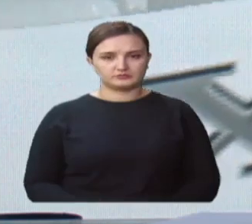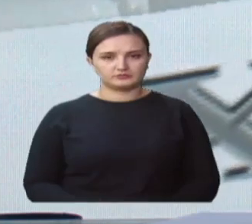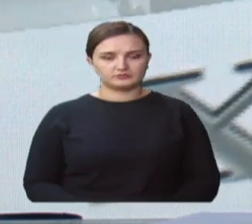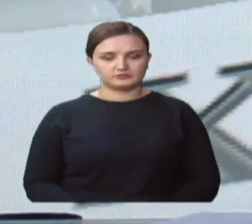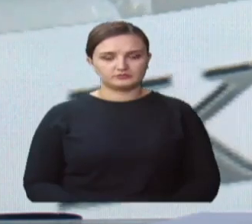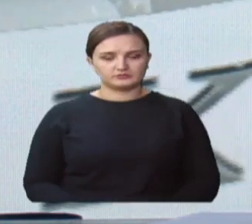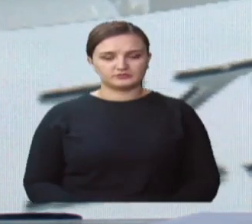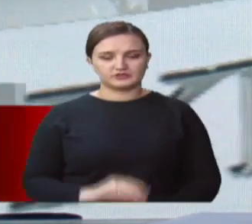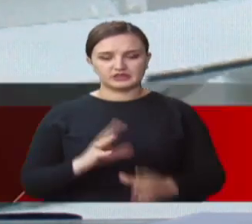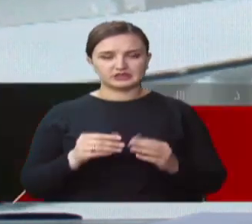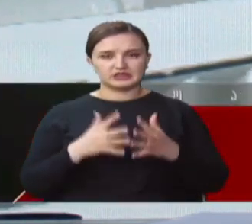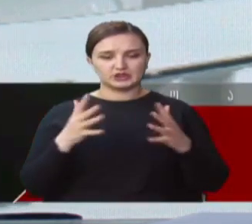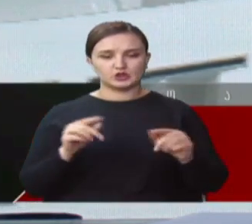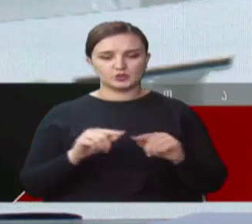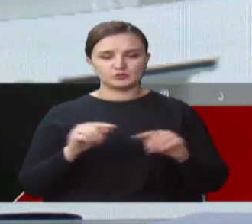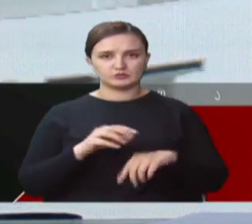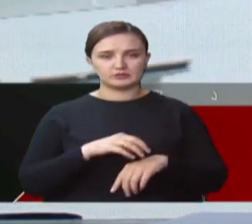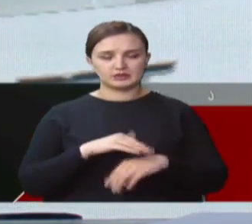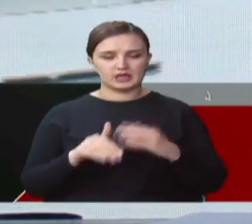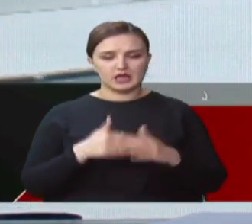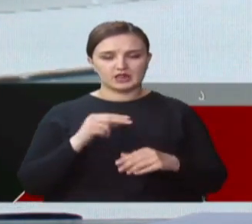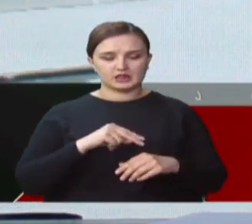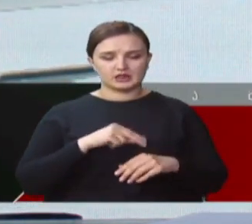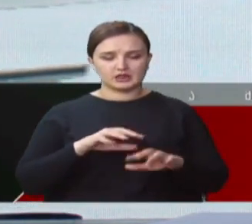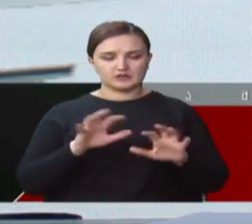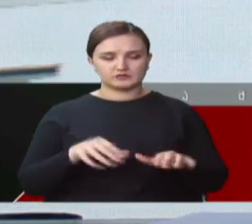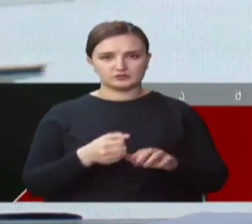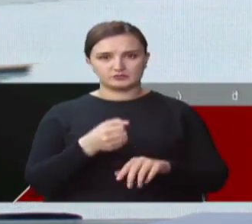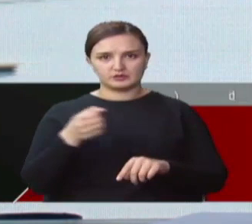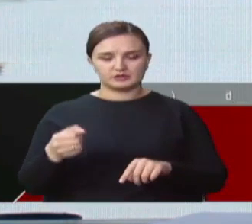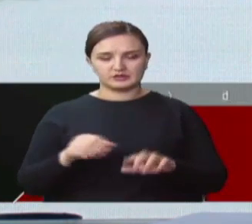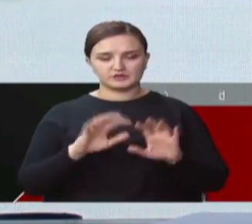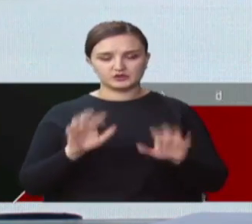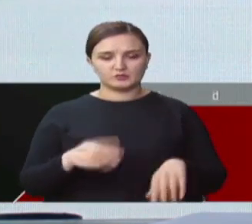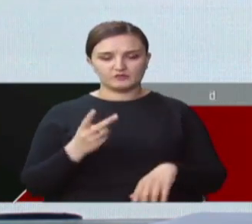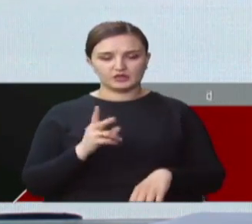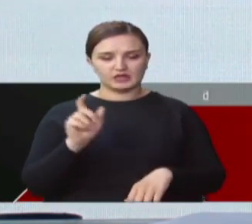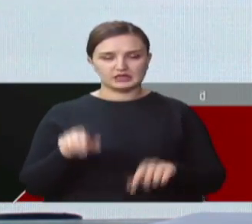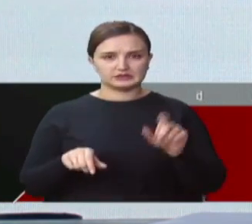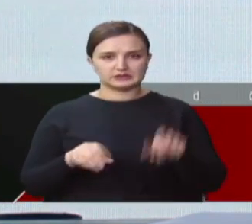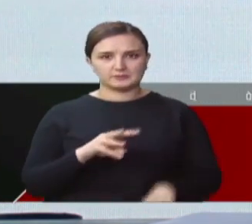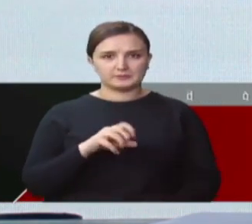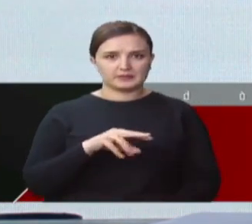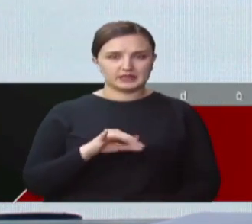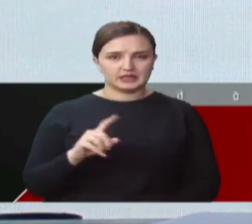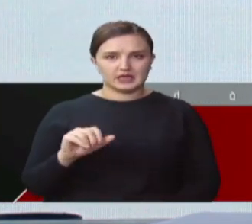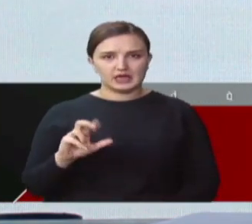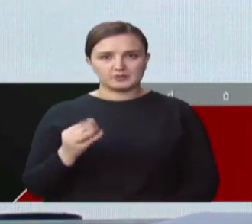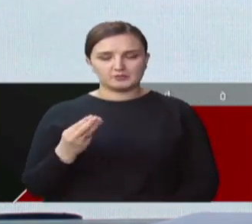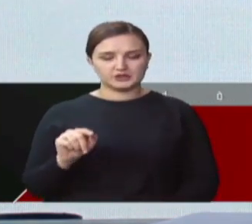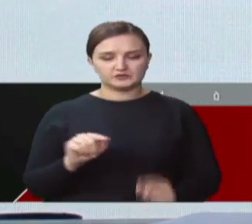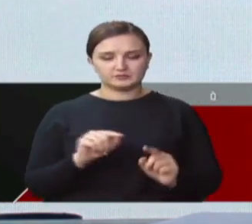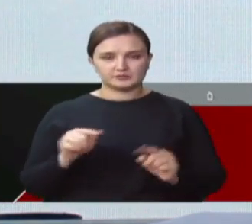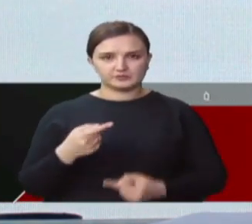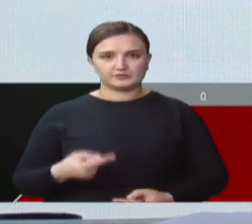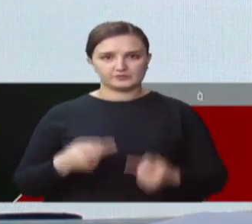Cuiris bolos, oelazem, schulii opozițiuri partii, afal tamjdomare sa irceus. Paralelul tamjdomare obisor candidat, Nica Melias de Levan Habeșul, șoris de